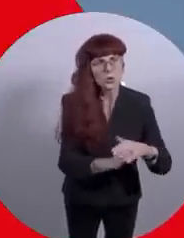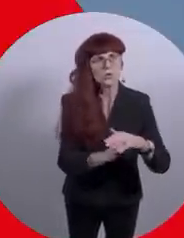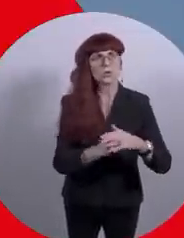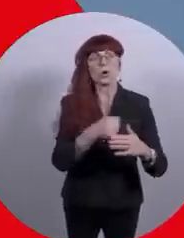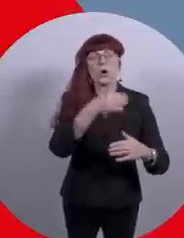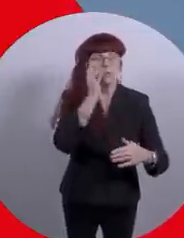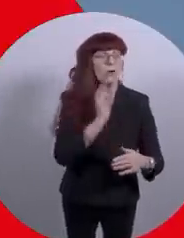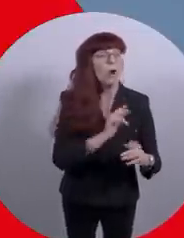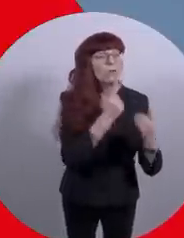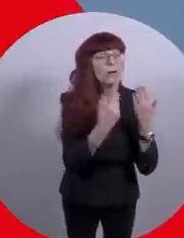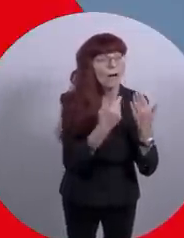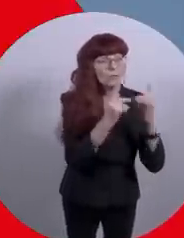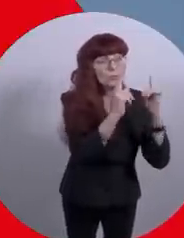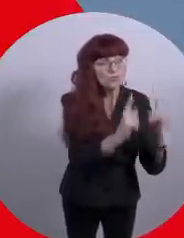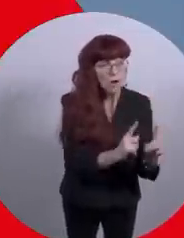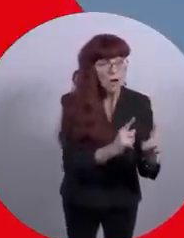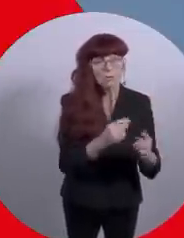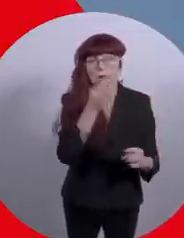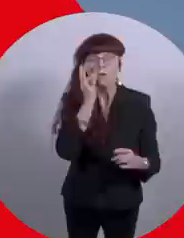Frauenhäuser